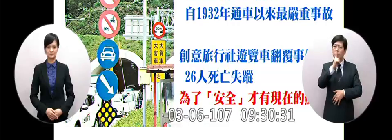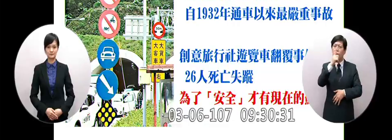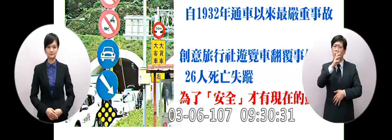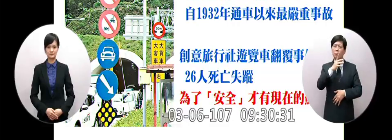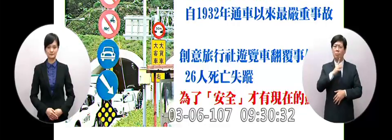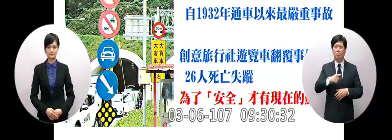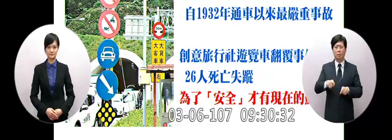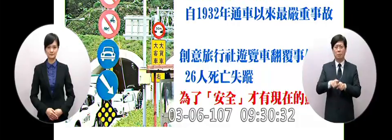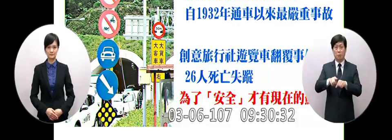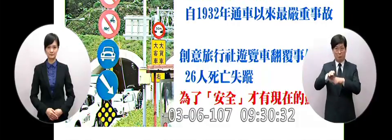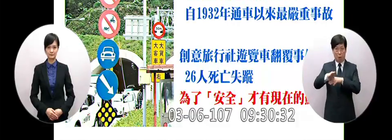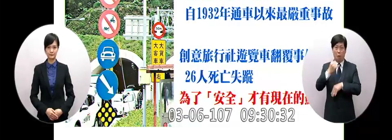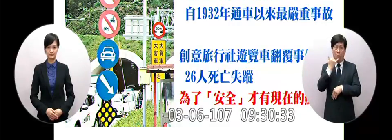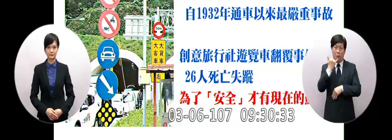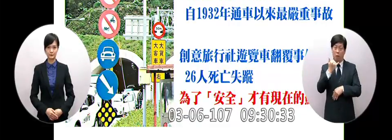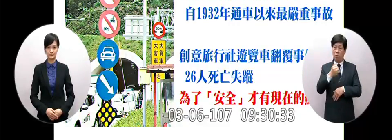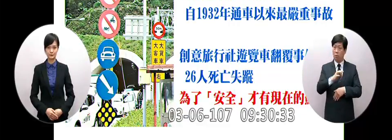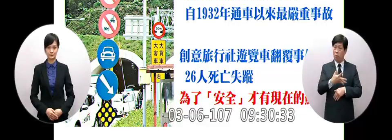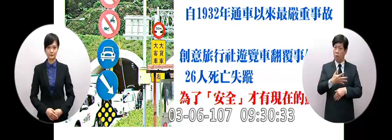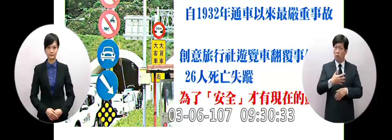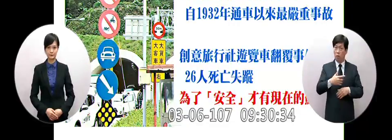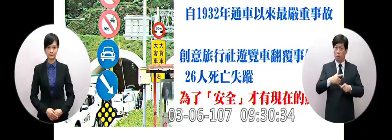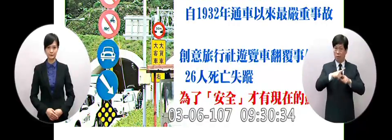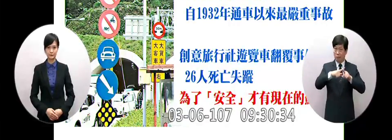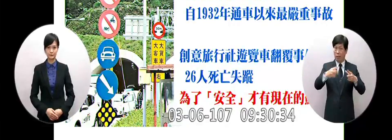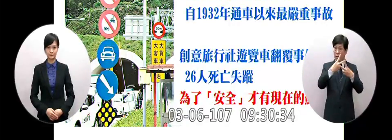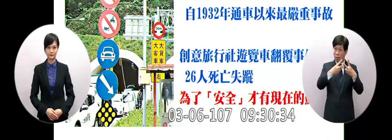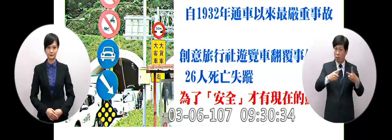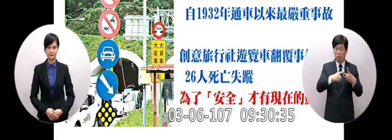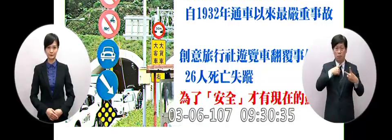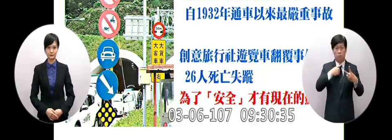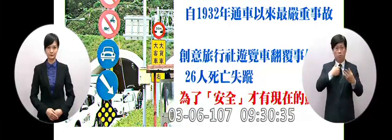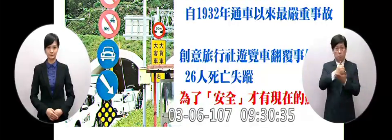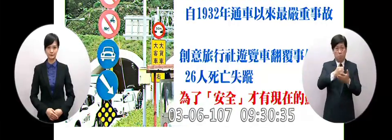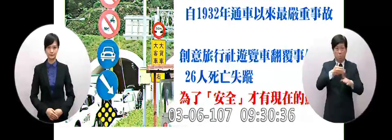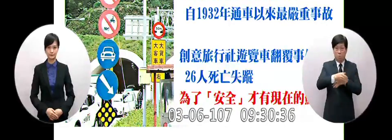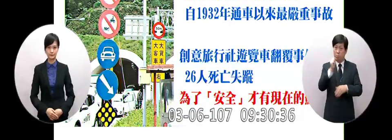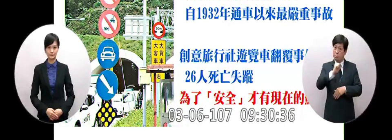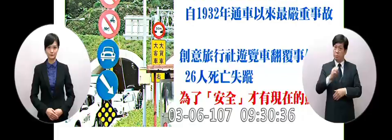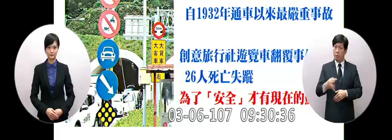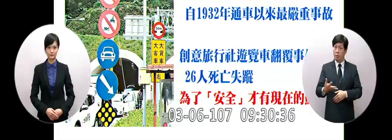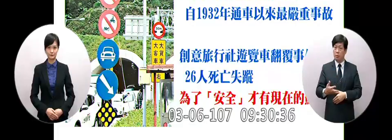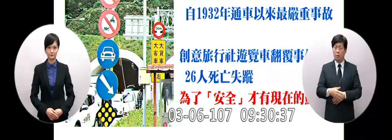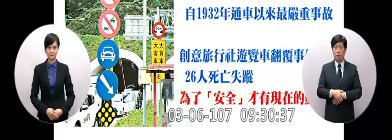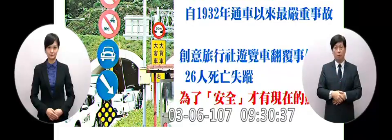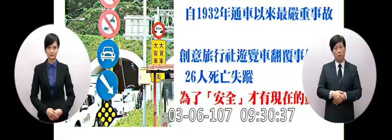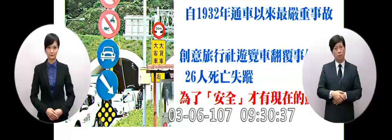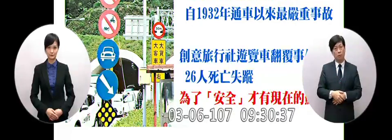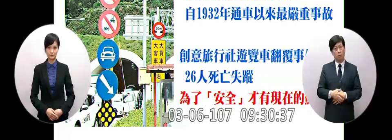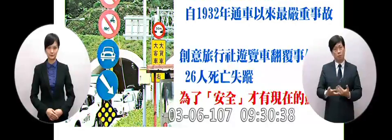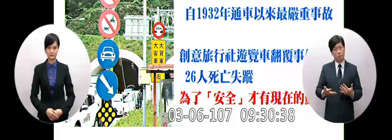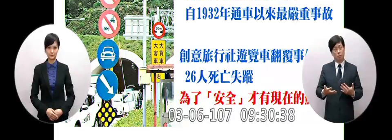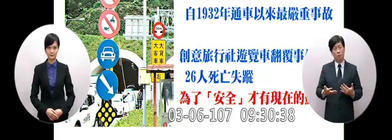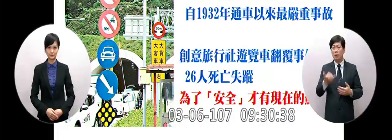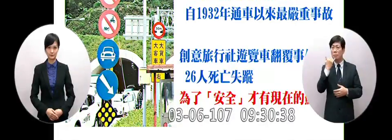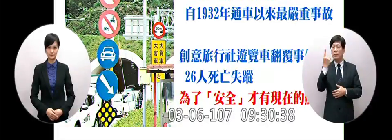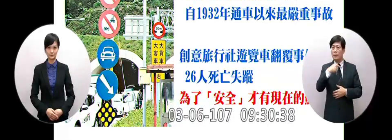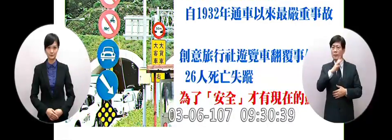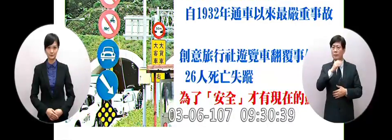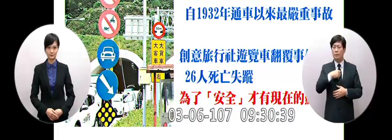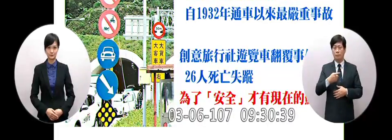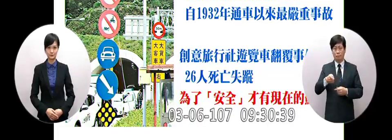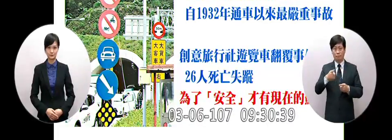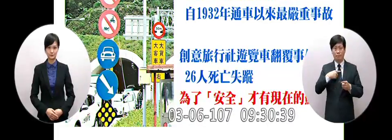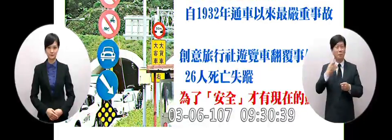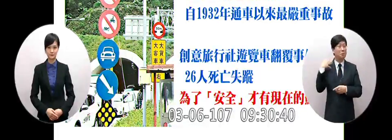车能走，那为什么这个大客车或者是那个货车不能走呢？那是不是让他们走这个